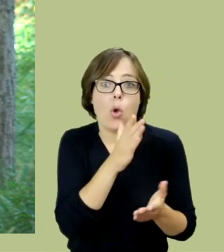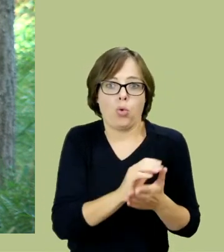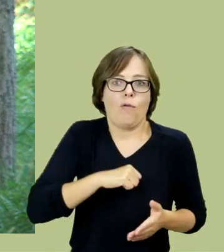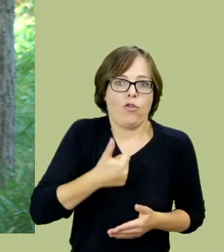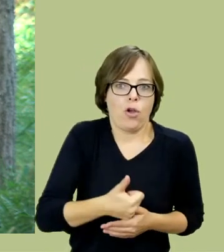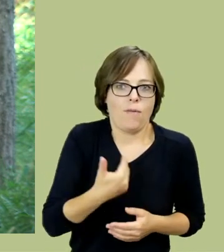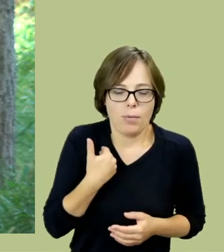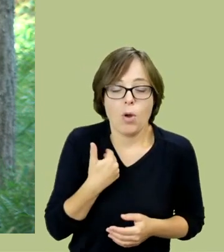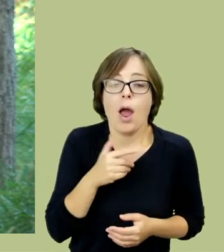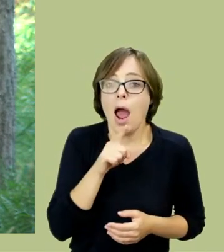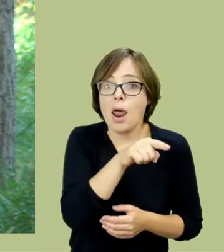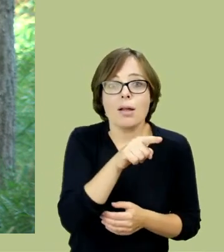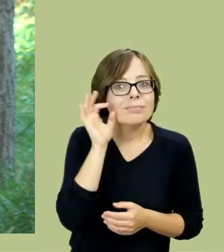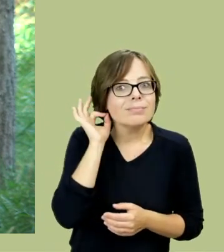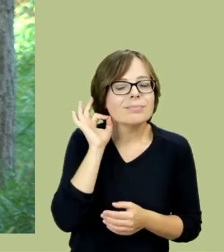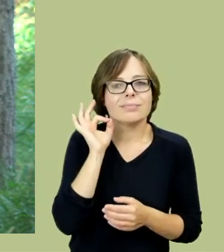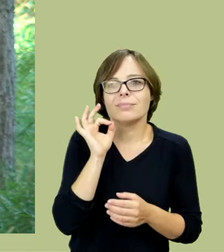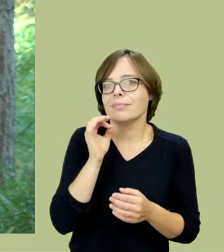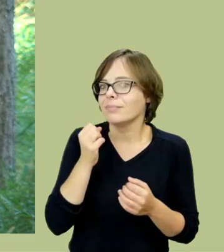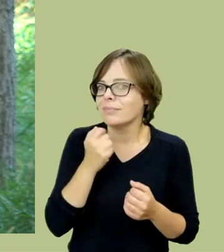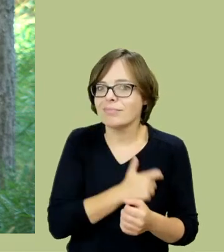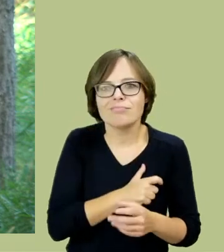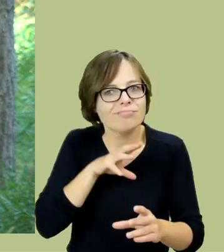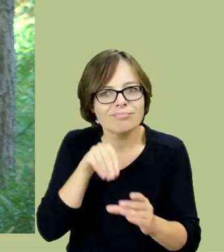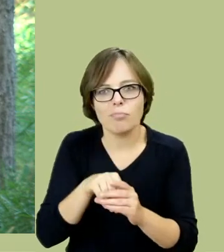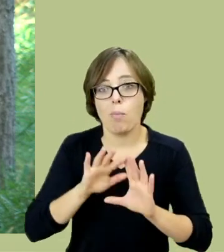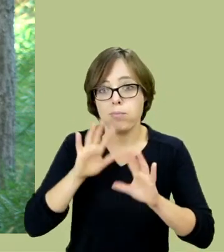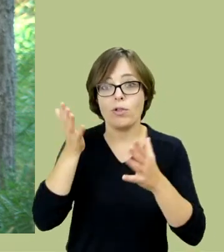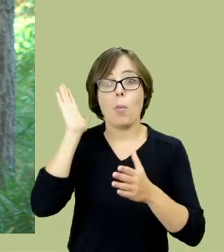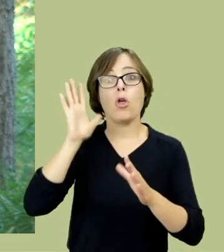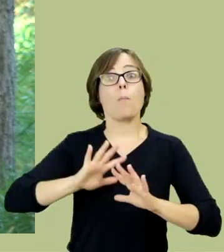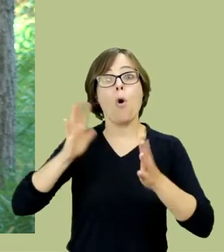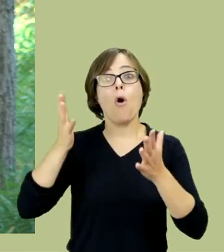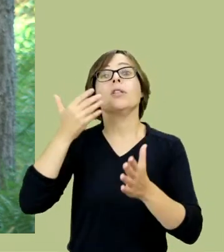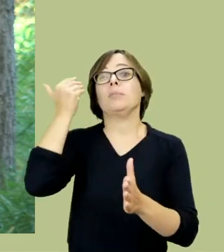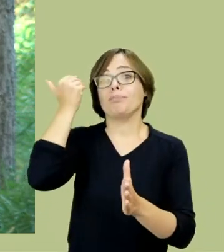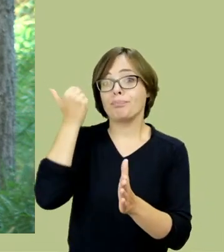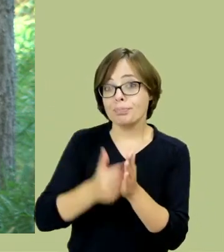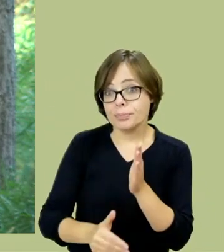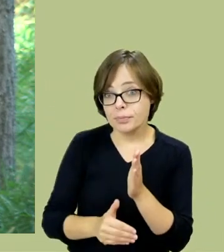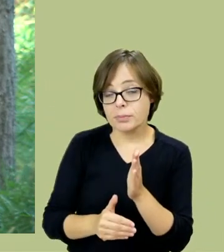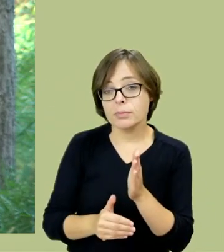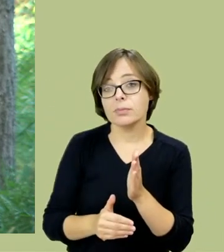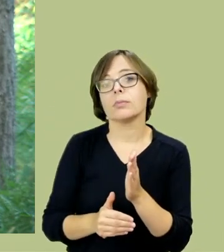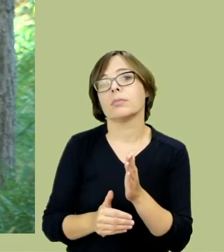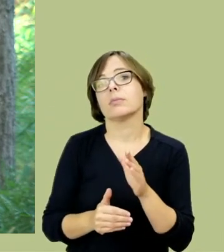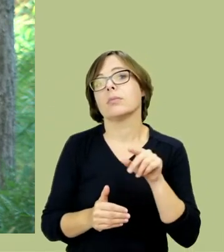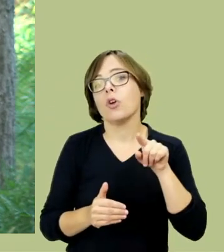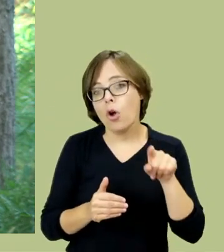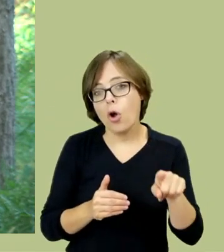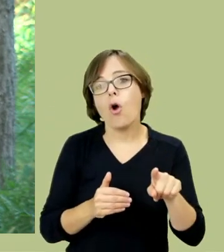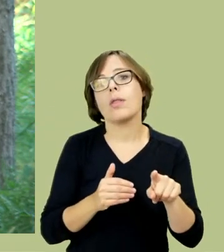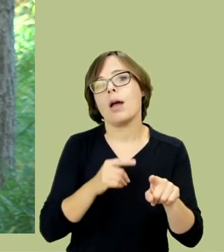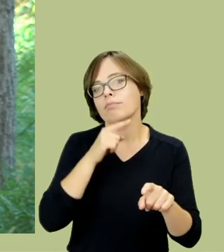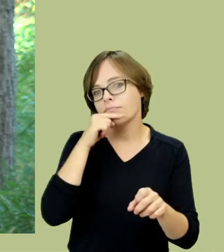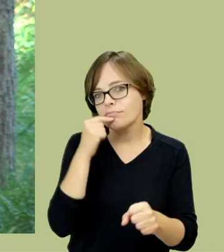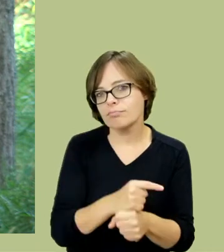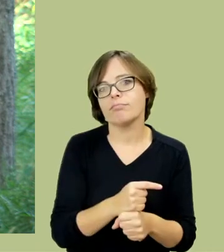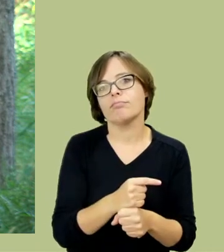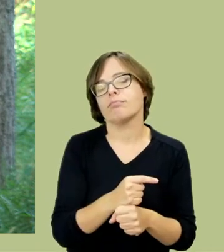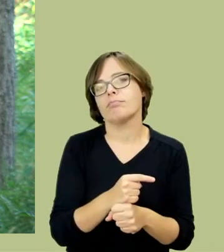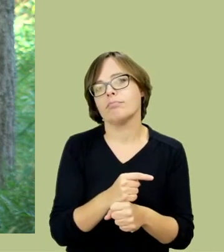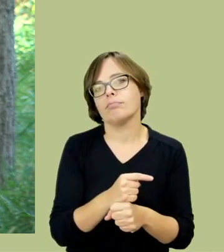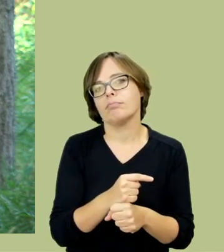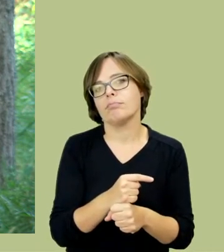się w powstanie, że kiedy powstanie zakończyło się klęską, stwierdziła, że nigdy